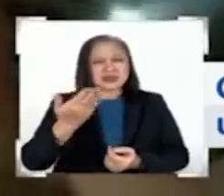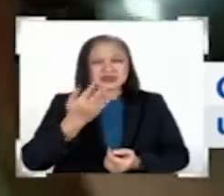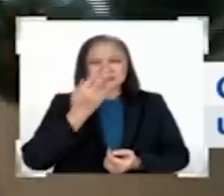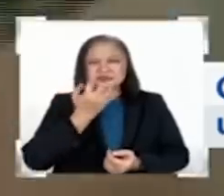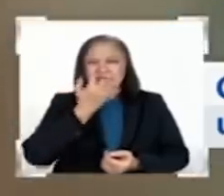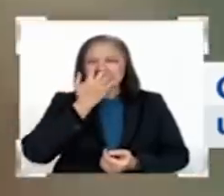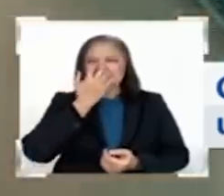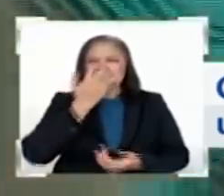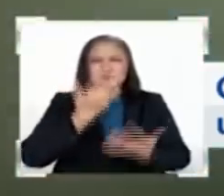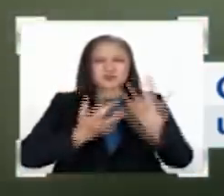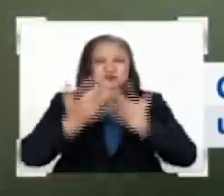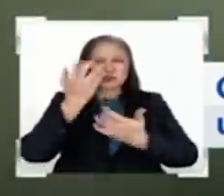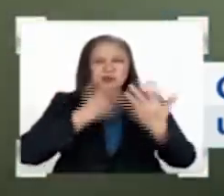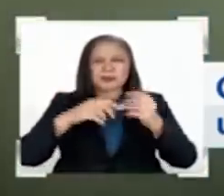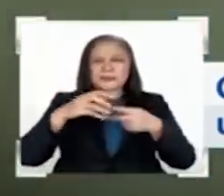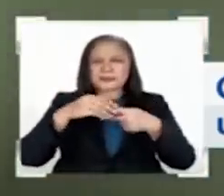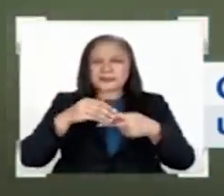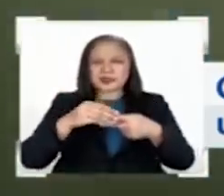Kaya,